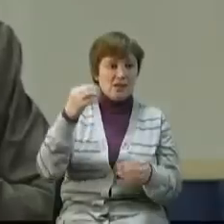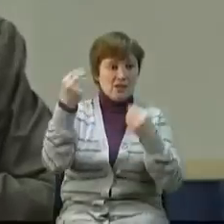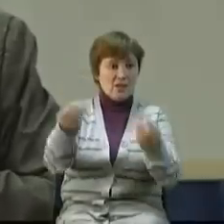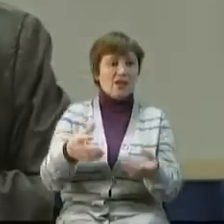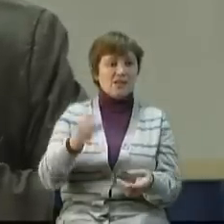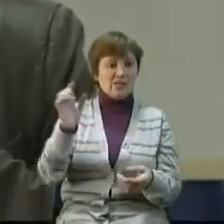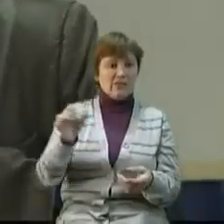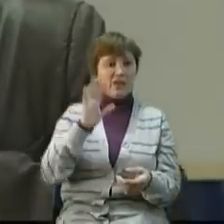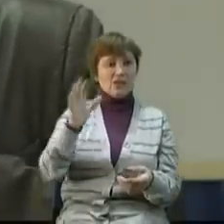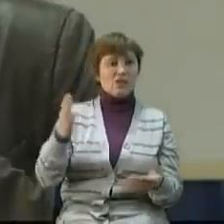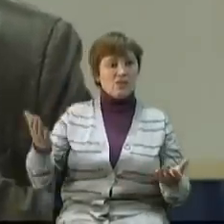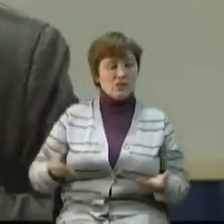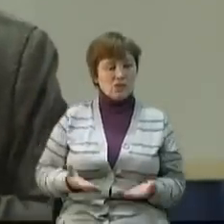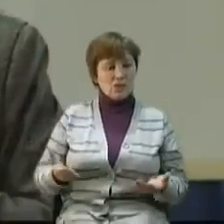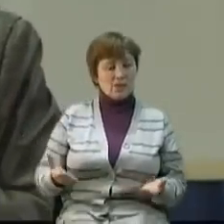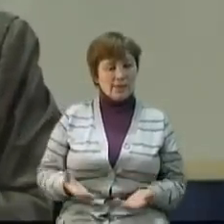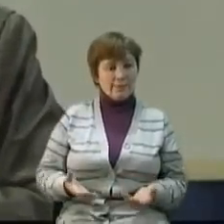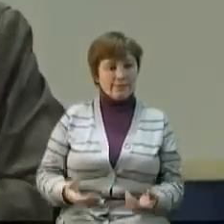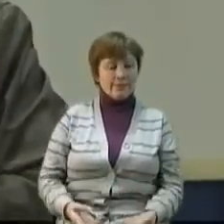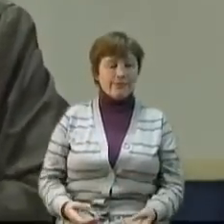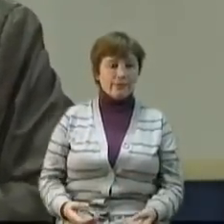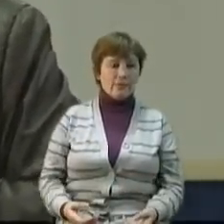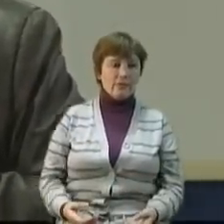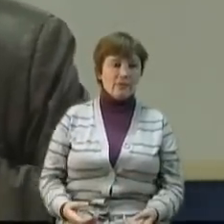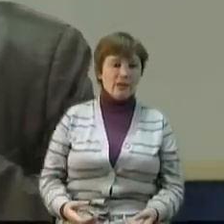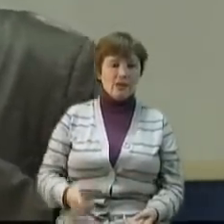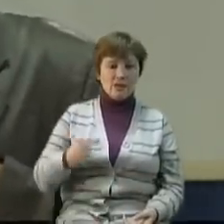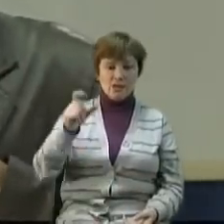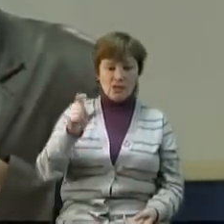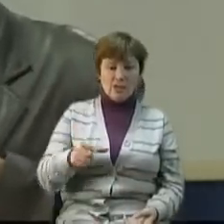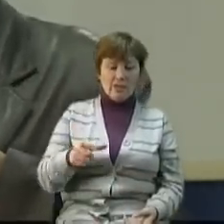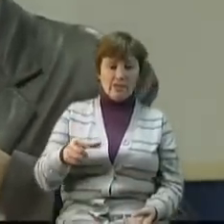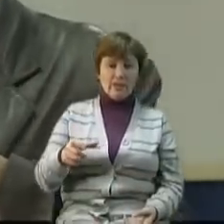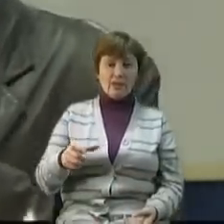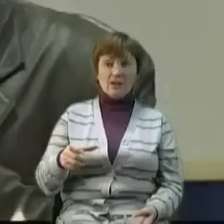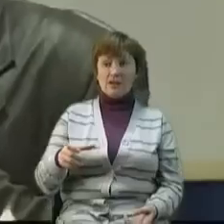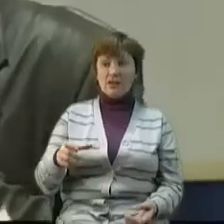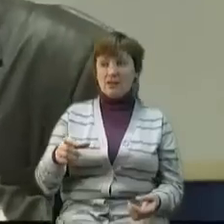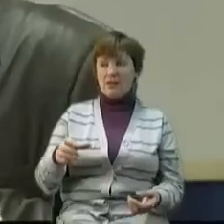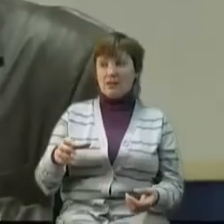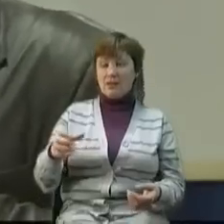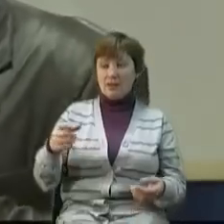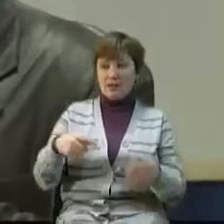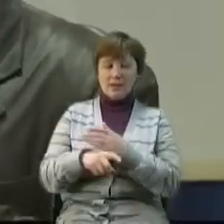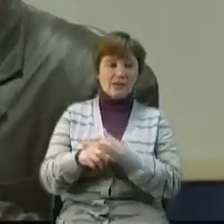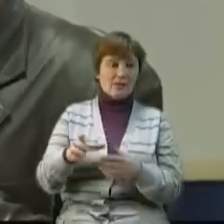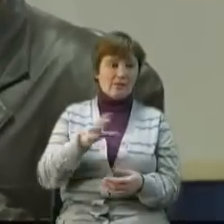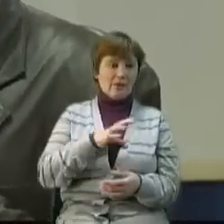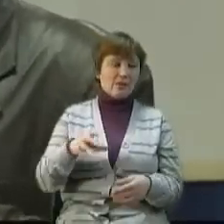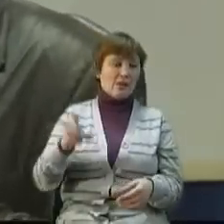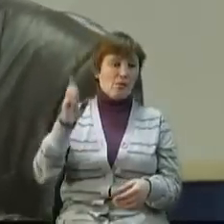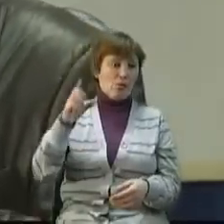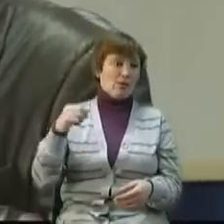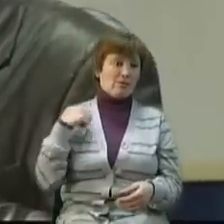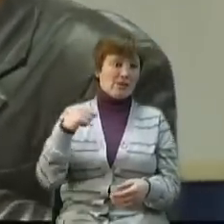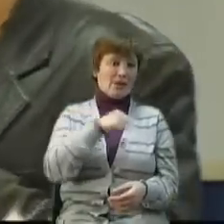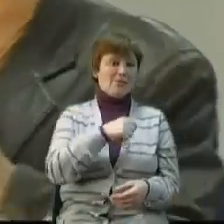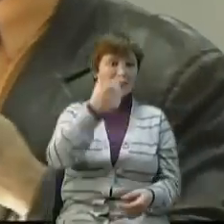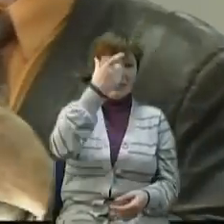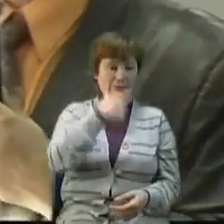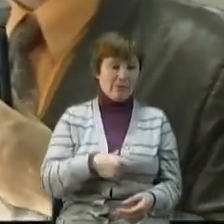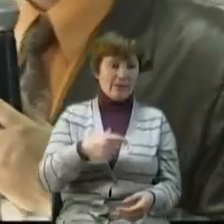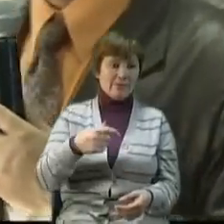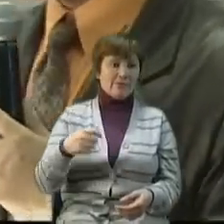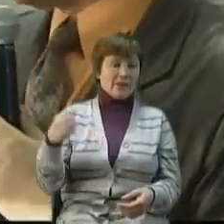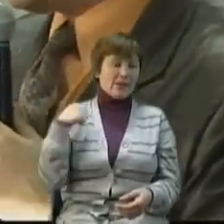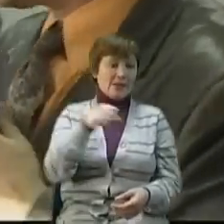Человек стал Богом сам себе. Он сам себе начал избирать пути. Он сам начал судить своим ограниченным